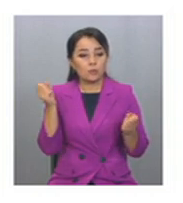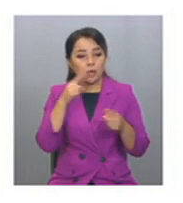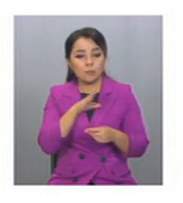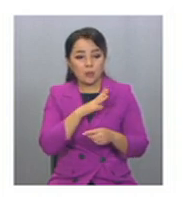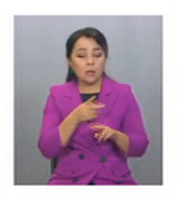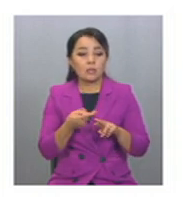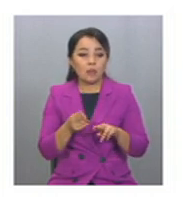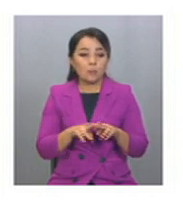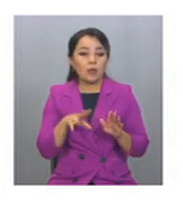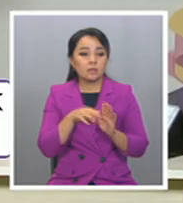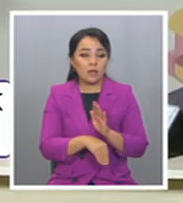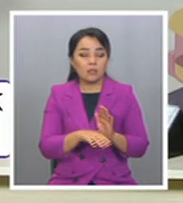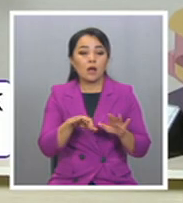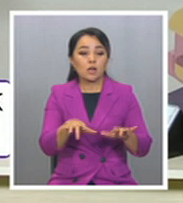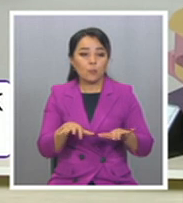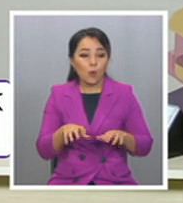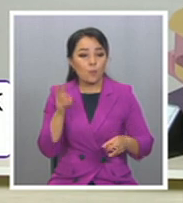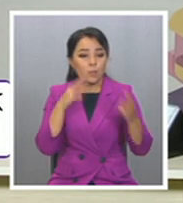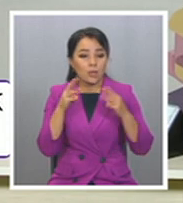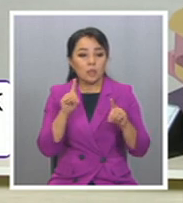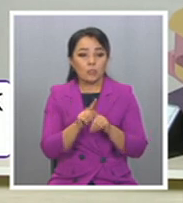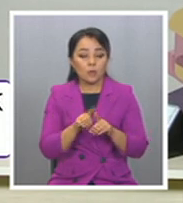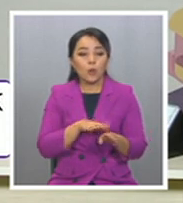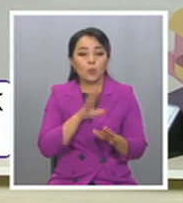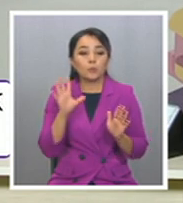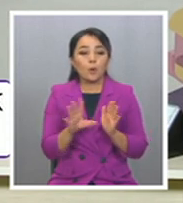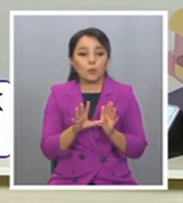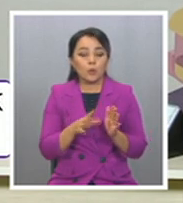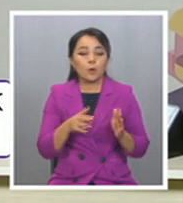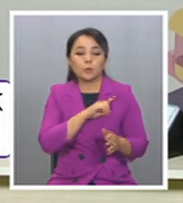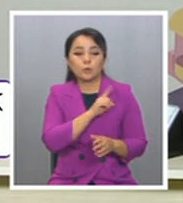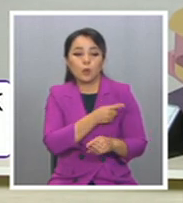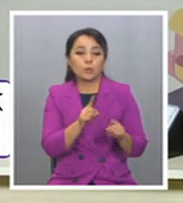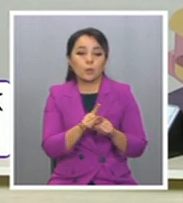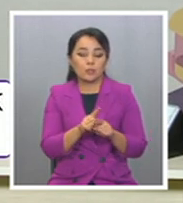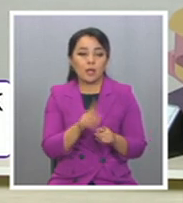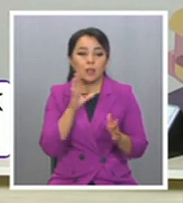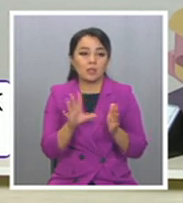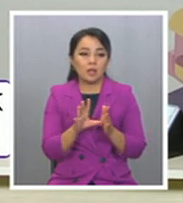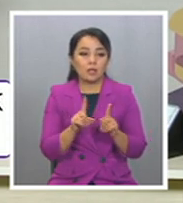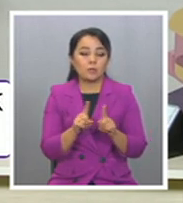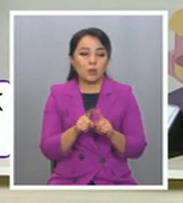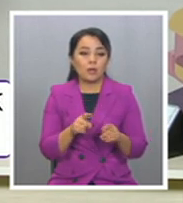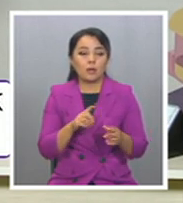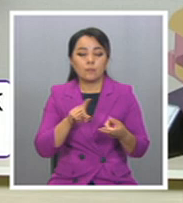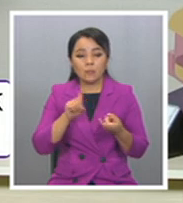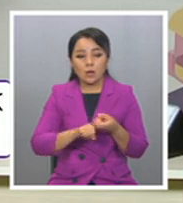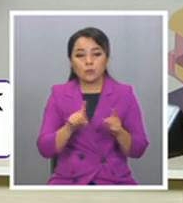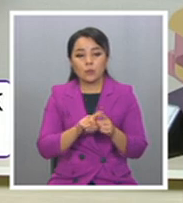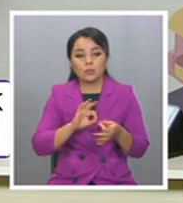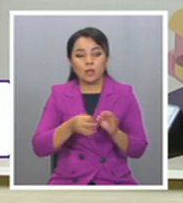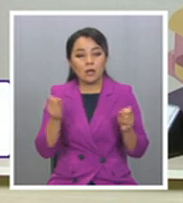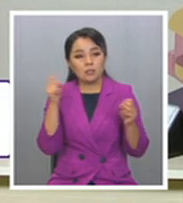қатар компьютерлік модельдеу арқылы тоқ күшінің зарядтың уақытқа тәуелділік графигін талдадық.